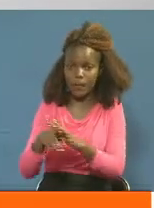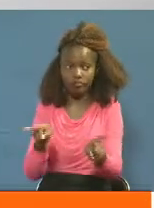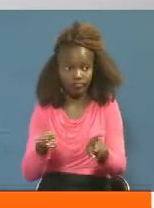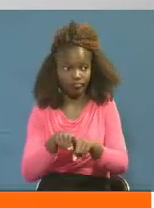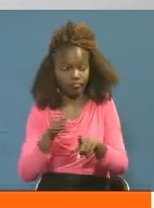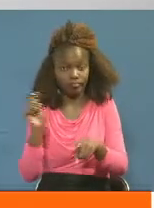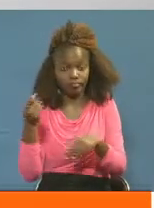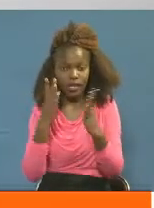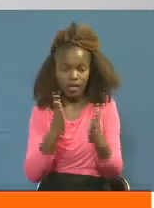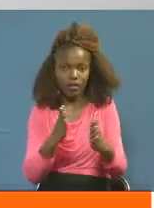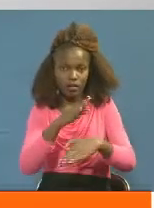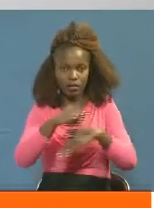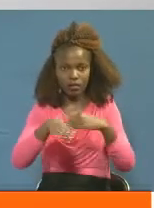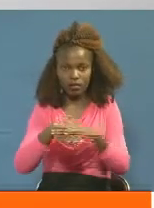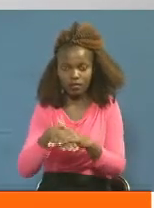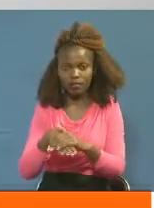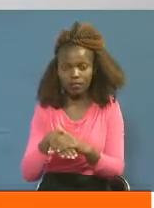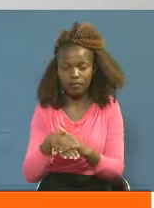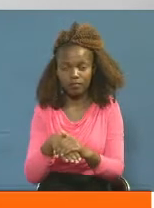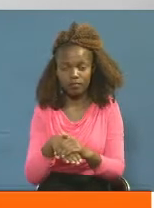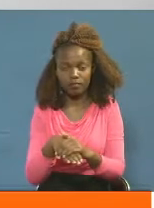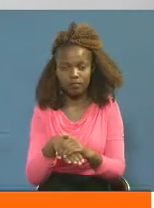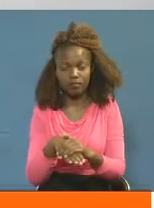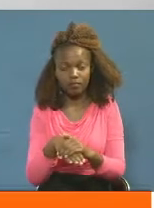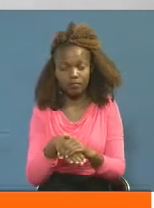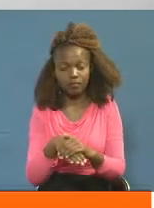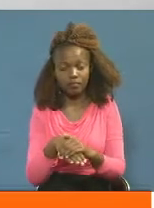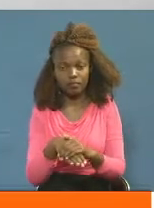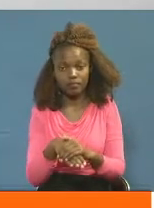wote, pokea hizo rambirambi